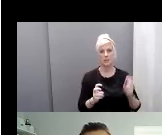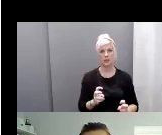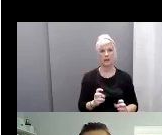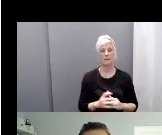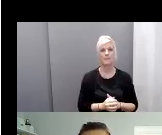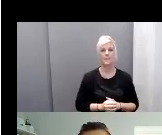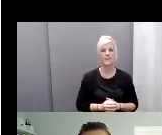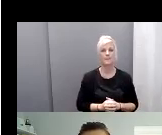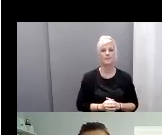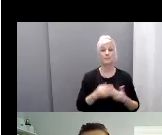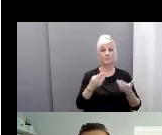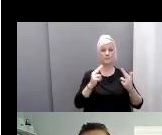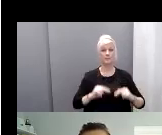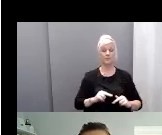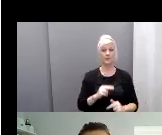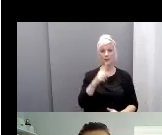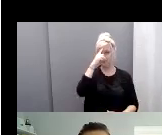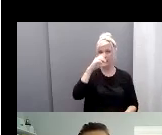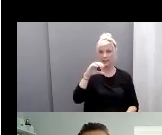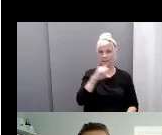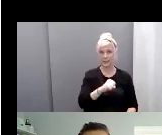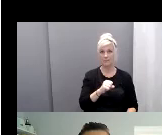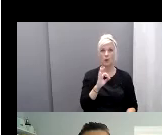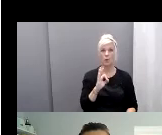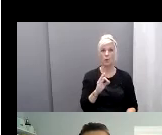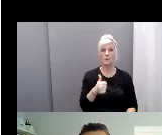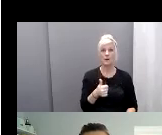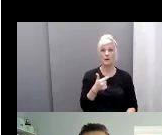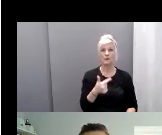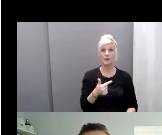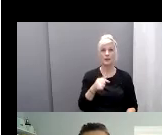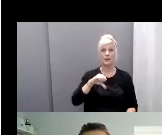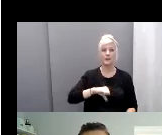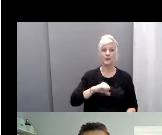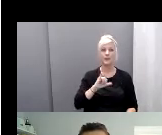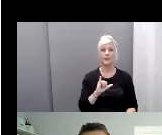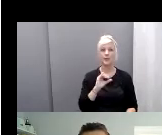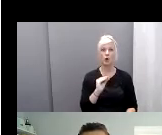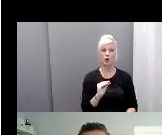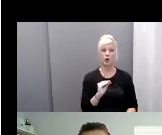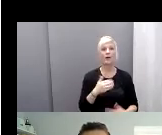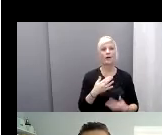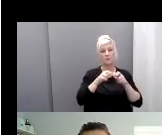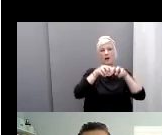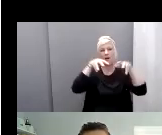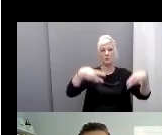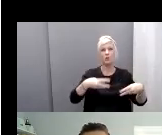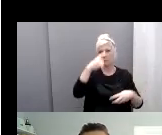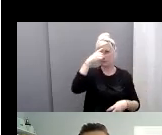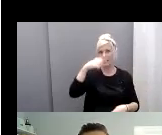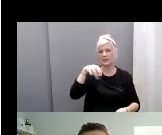Sen har vi begreppet HBTQIA som är ett paraplybegrepp för homosexuella,